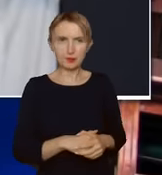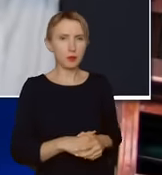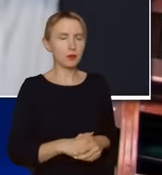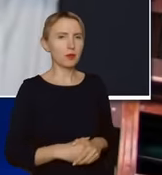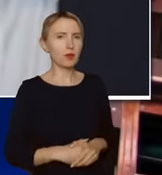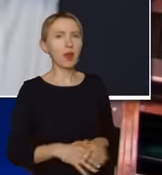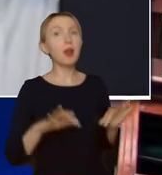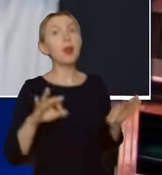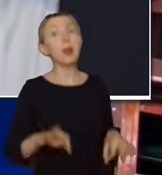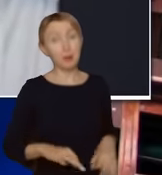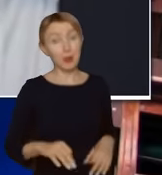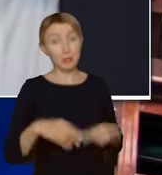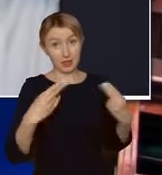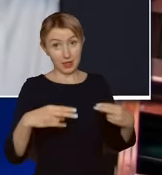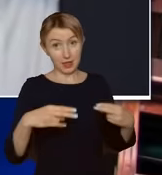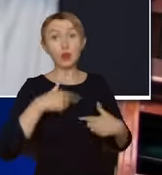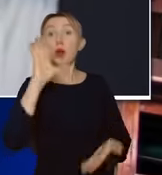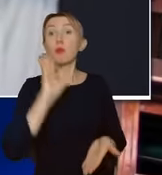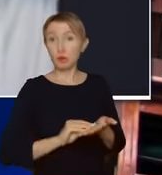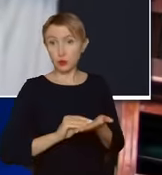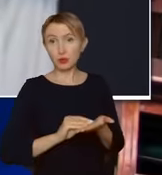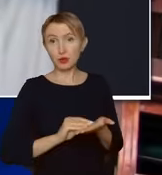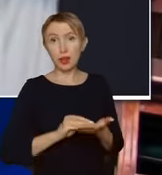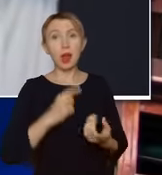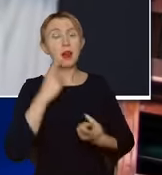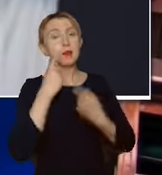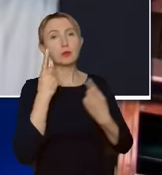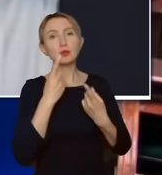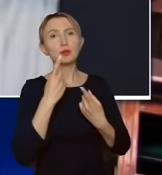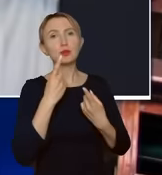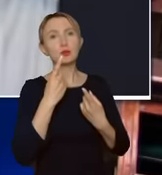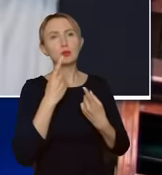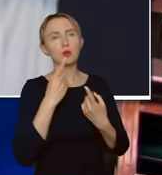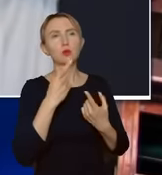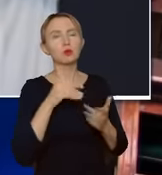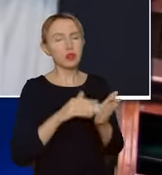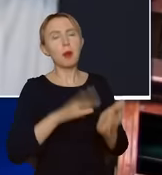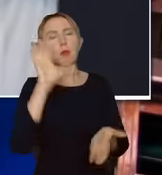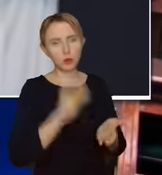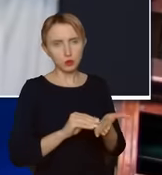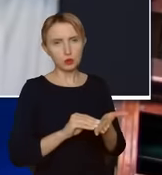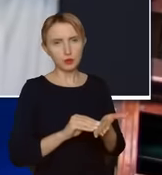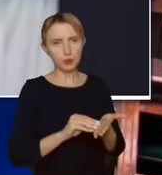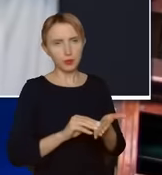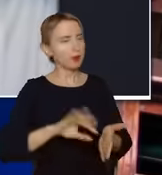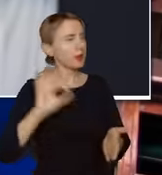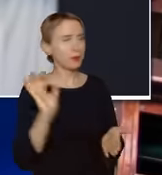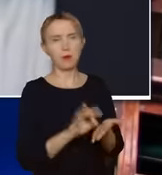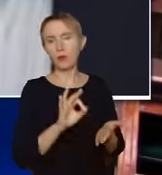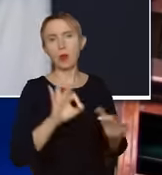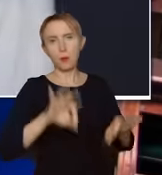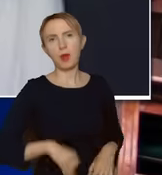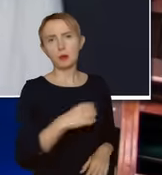pani redaktor, ja powtórzę jeszcze raz, ale myślę, że tutaj nie godzi się mówić czegoś innego. Absolutnie z jednej strony pan